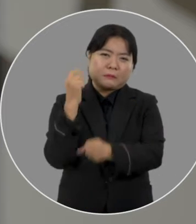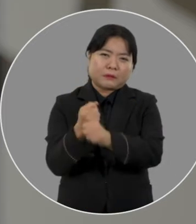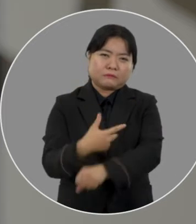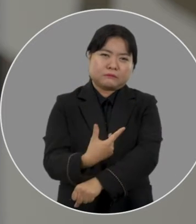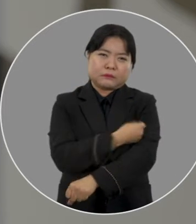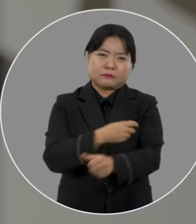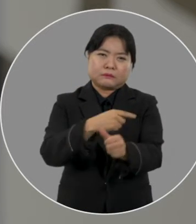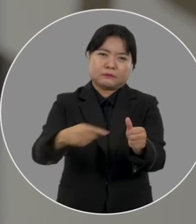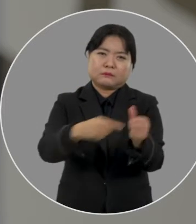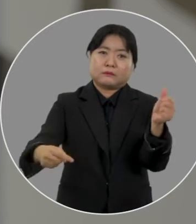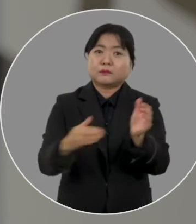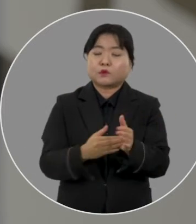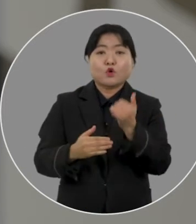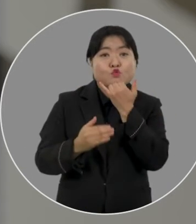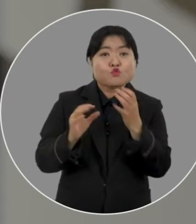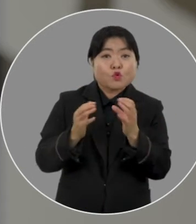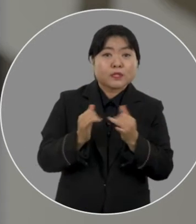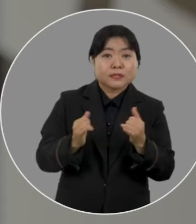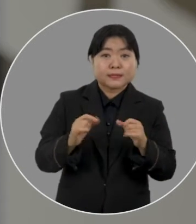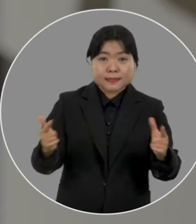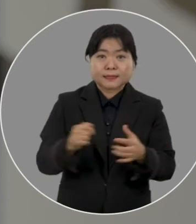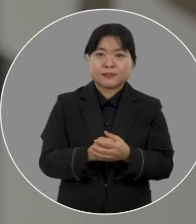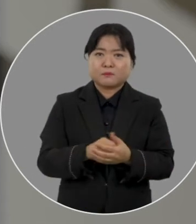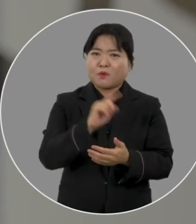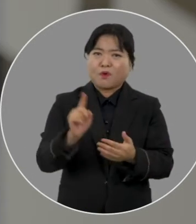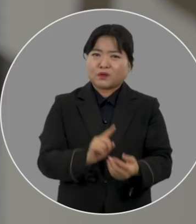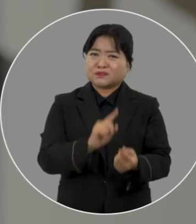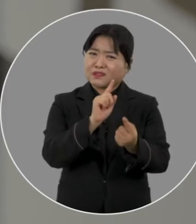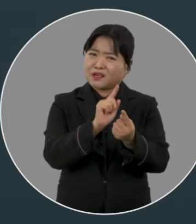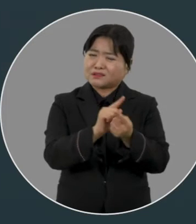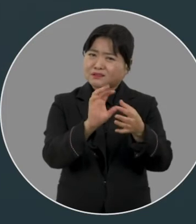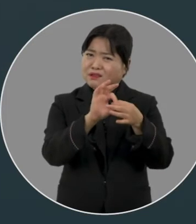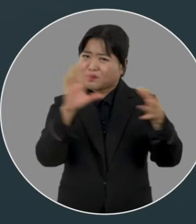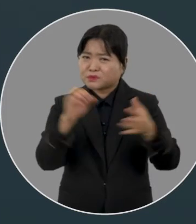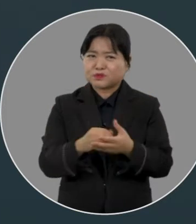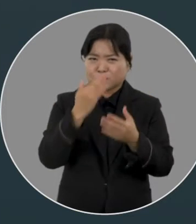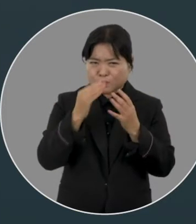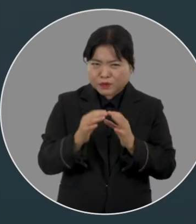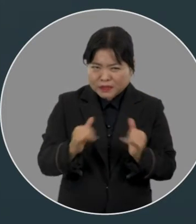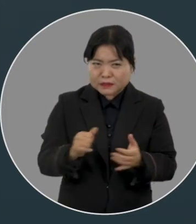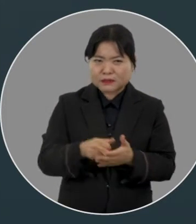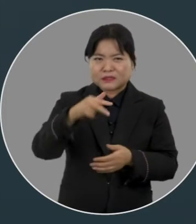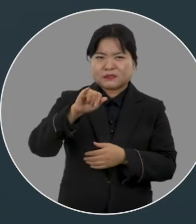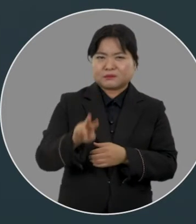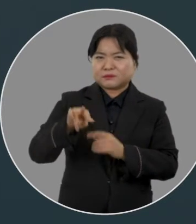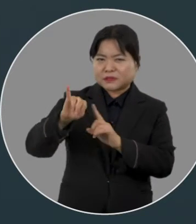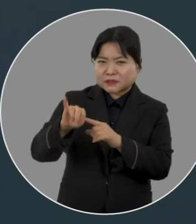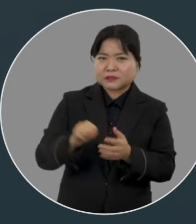해서 독일인들이 이제 대상을 가리지 않고 유대인,